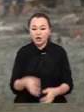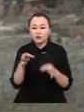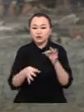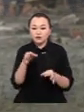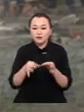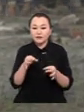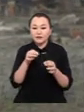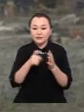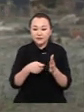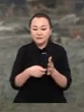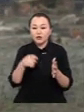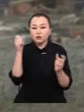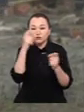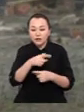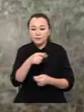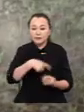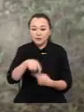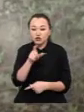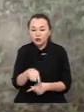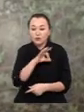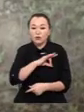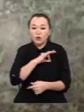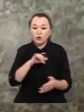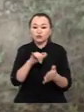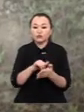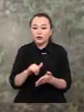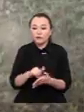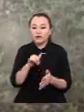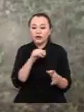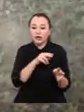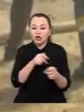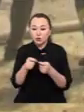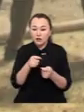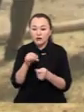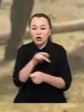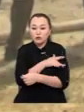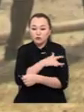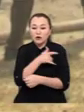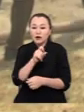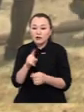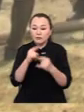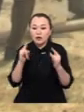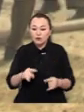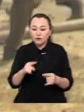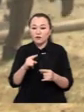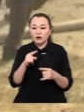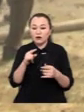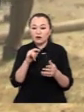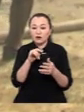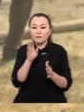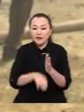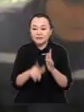Судебное следствие установило, что предприниматель осуществлял установку, регулировку и обслуживание газобаллонного оборудования